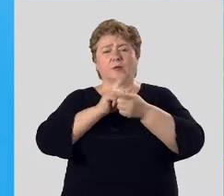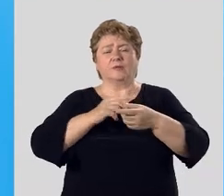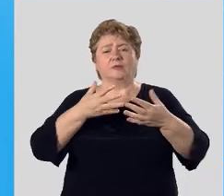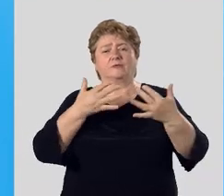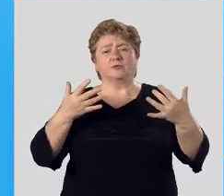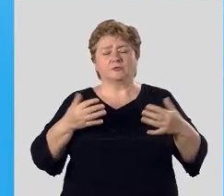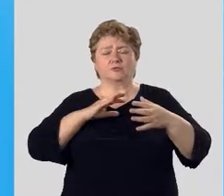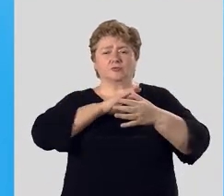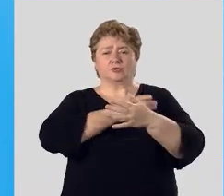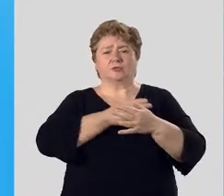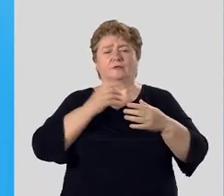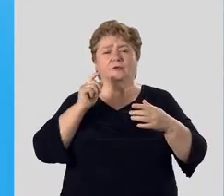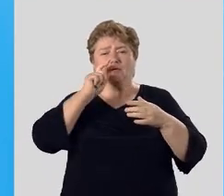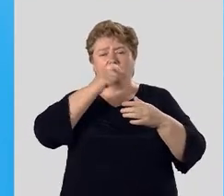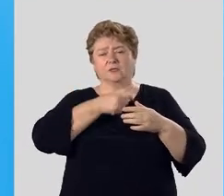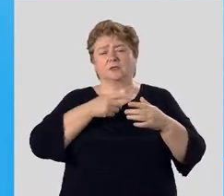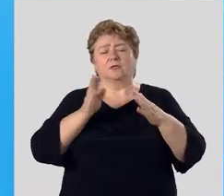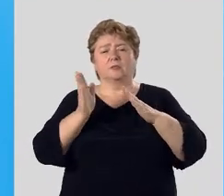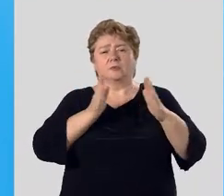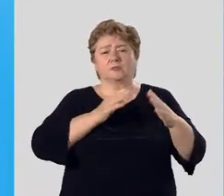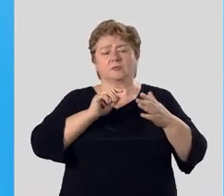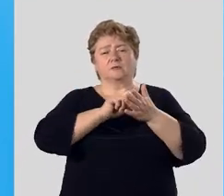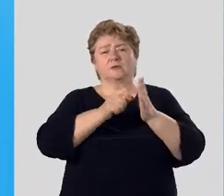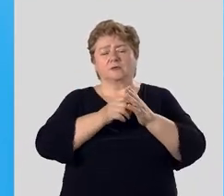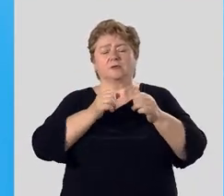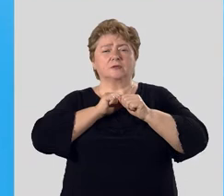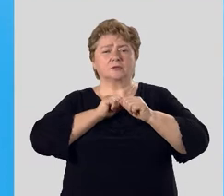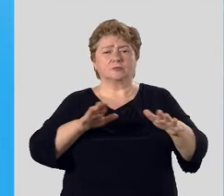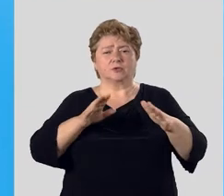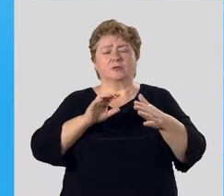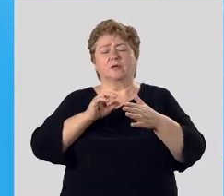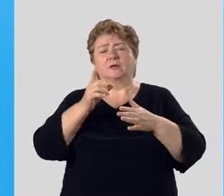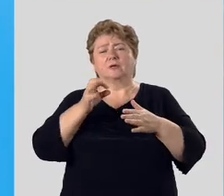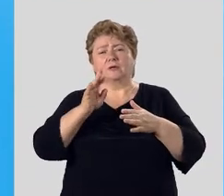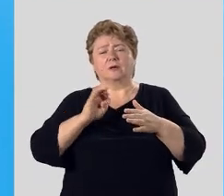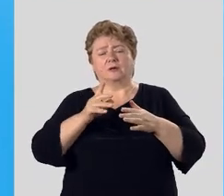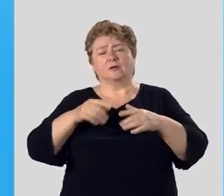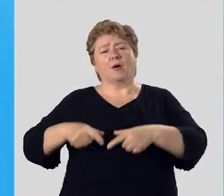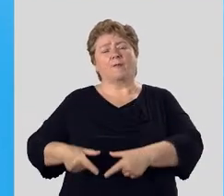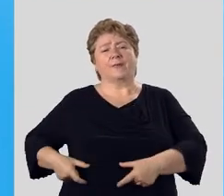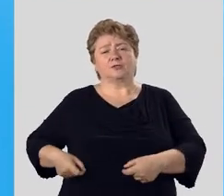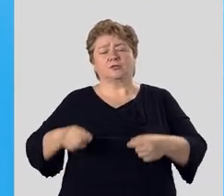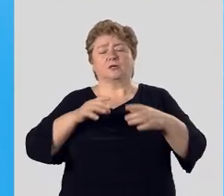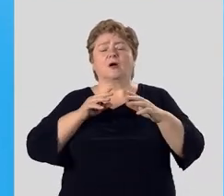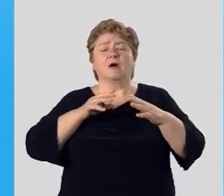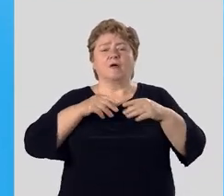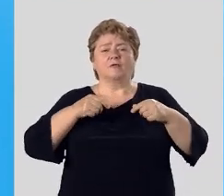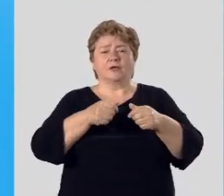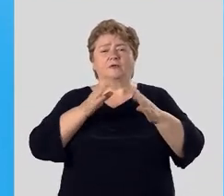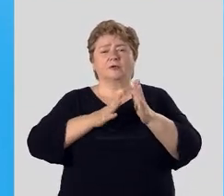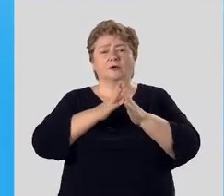веществ, усиливают окислительные процессы в клетках и расщепление гликогена в печени, влияют на